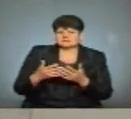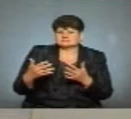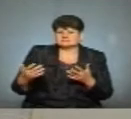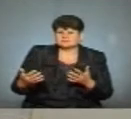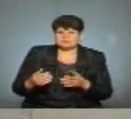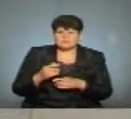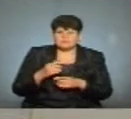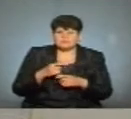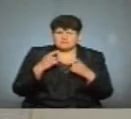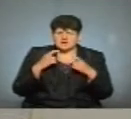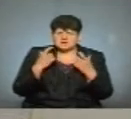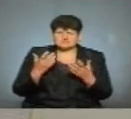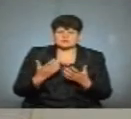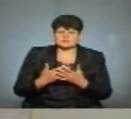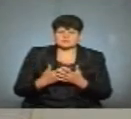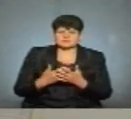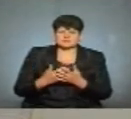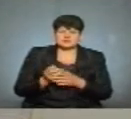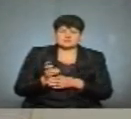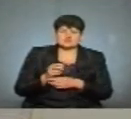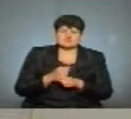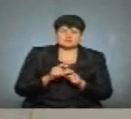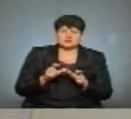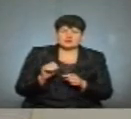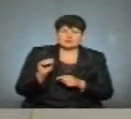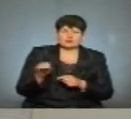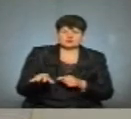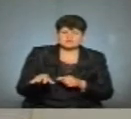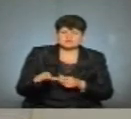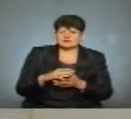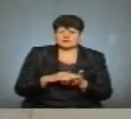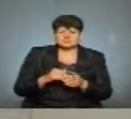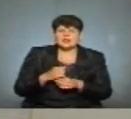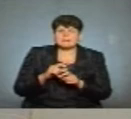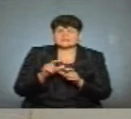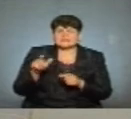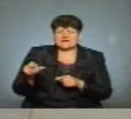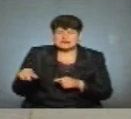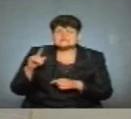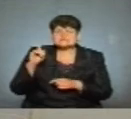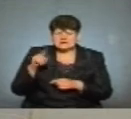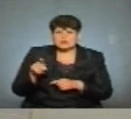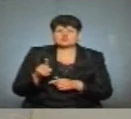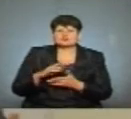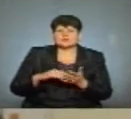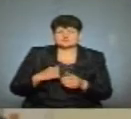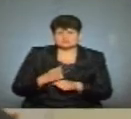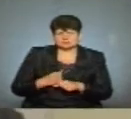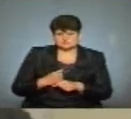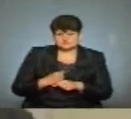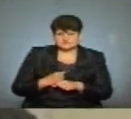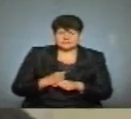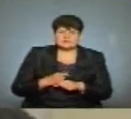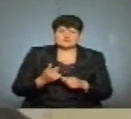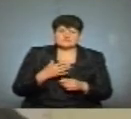там, якщо вона їх чи там зайшла в аптеку, положили їх. Далі вже аптекарі знають, провізори, що з цим робити. На даний